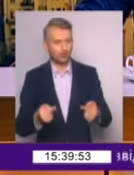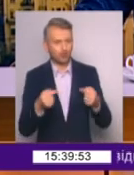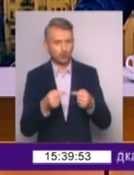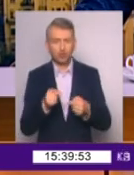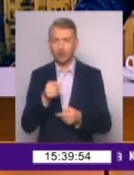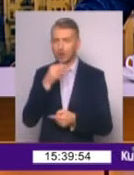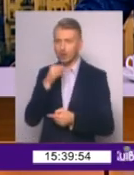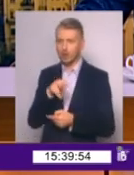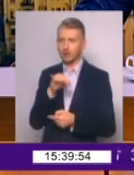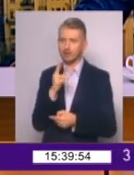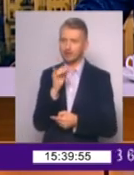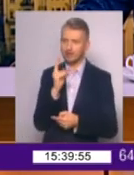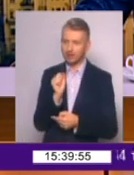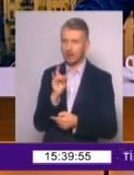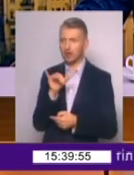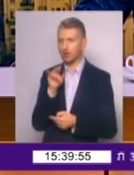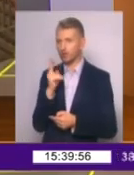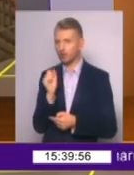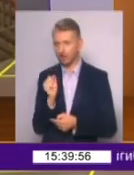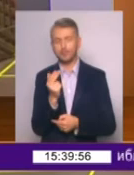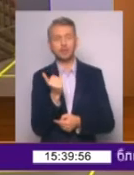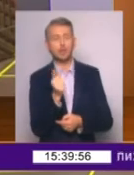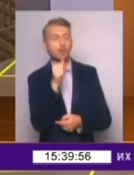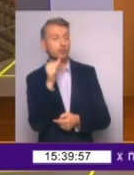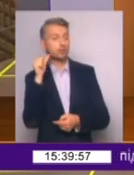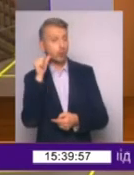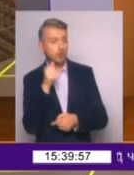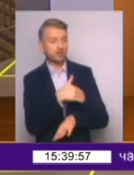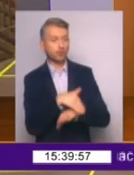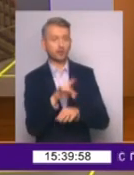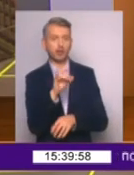назвали Лисківська, Радунська, да, вулиця. Лисківська, Радунська, так. Да. В прошлому році от ми на Радунській